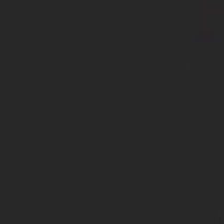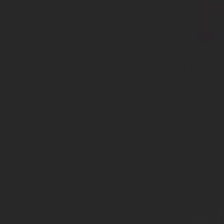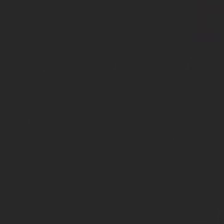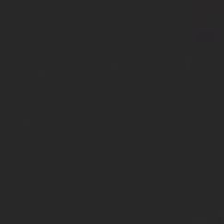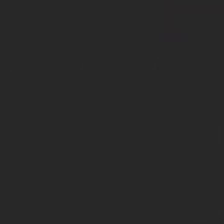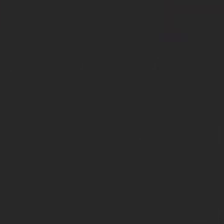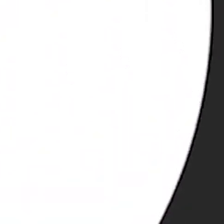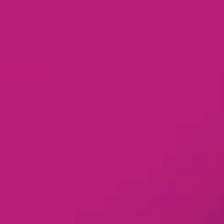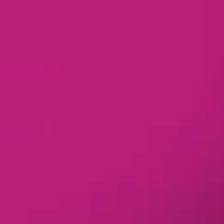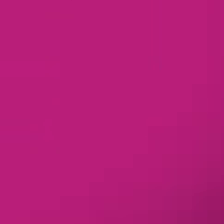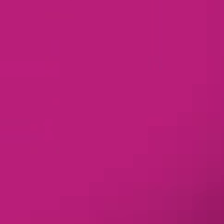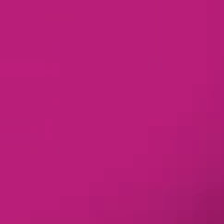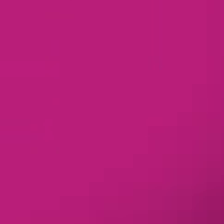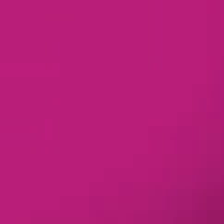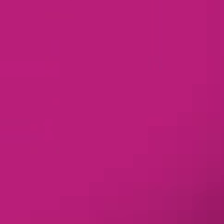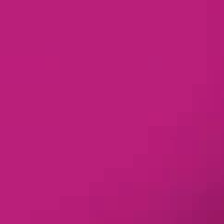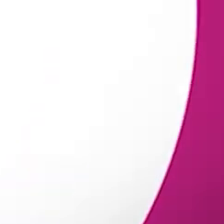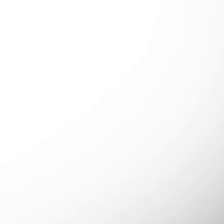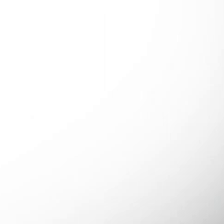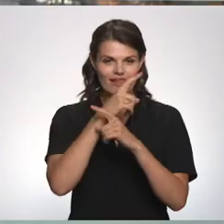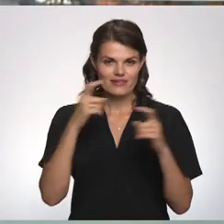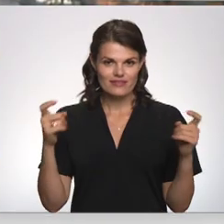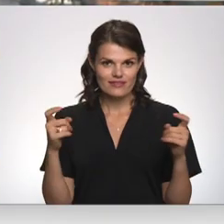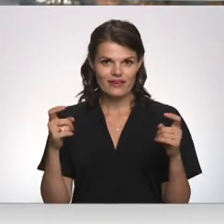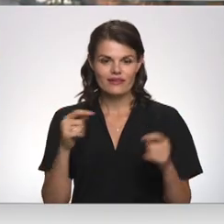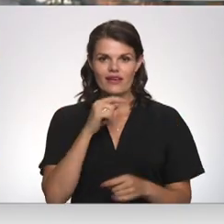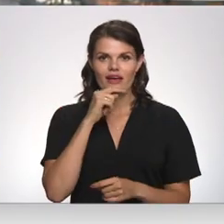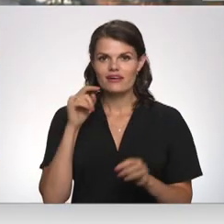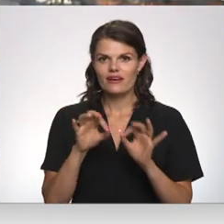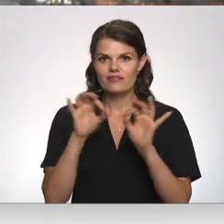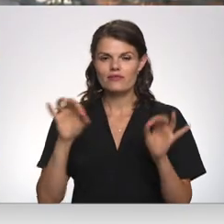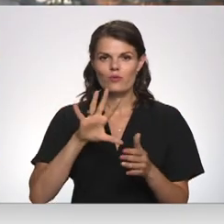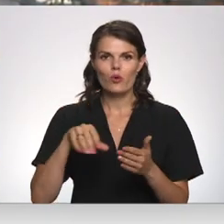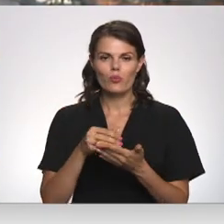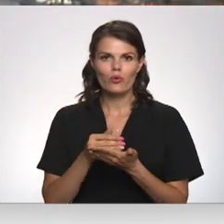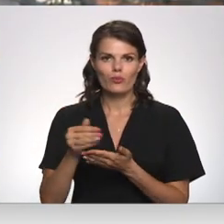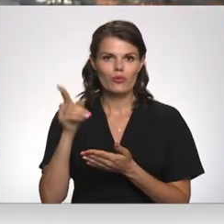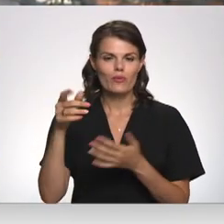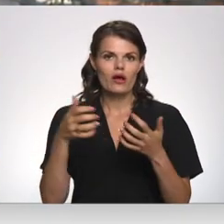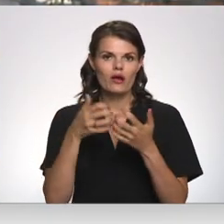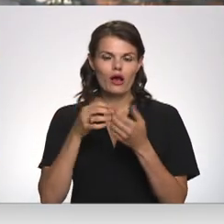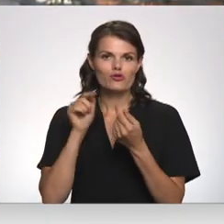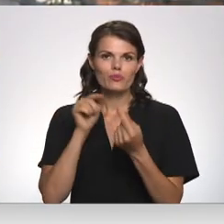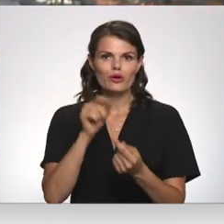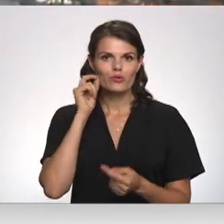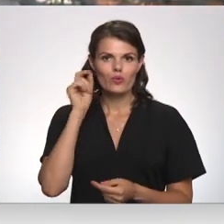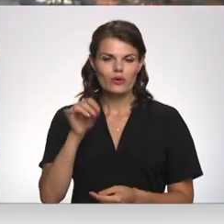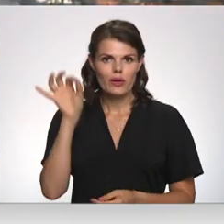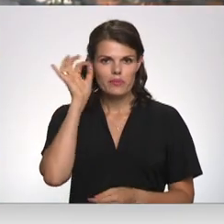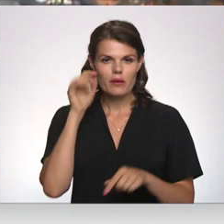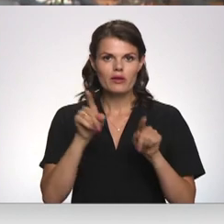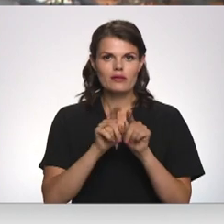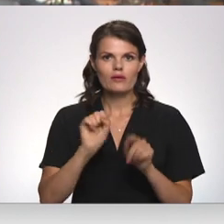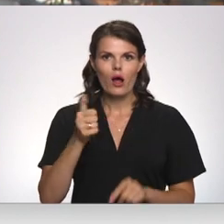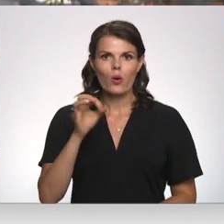Re! Viss ēters ir te! Krievijas sāktais un joprojām īstenotais karš pret Ukrainu pieminēts arī